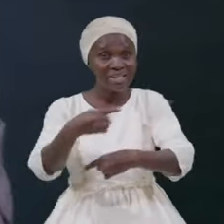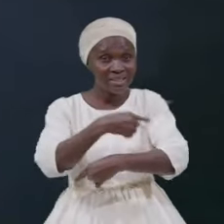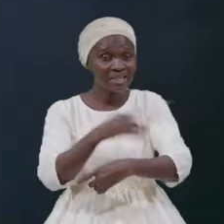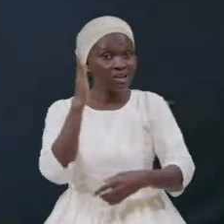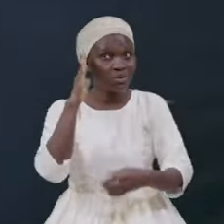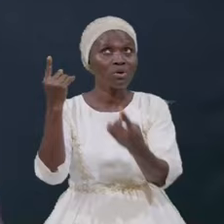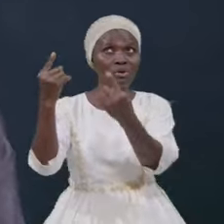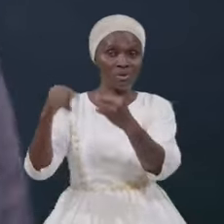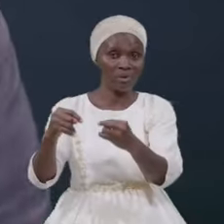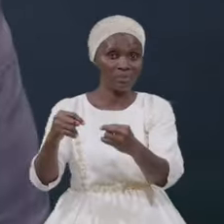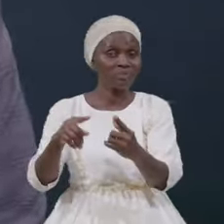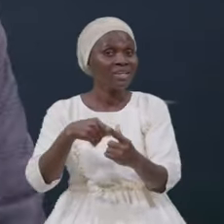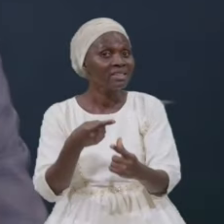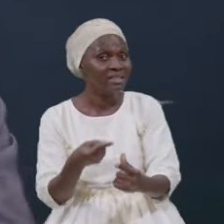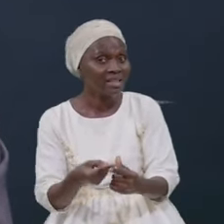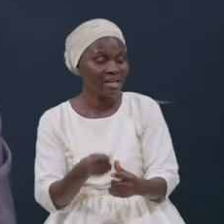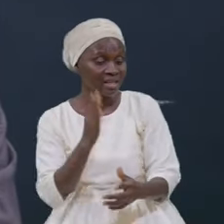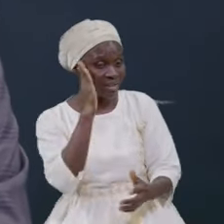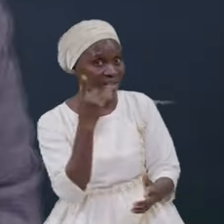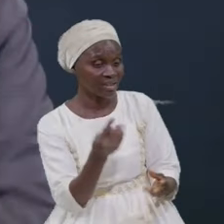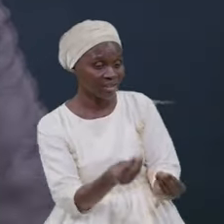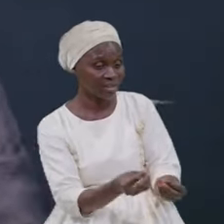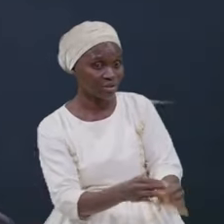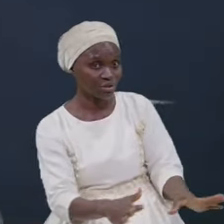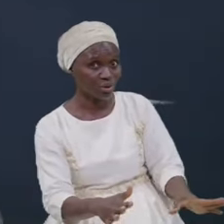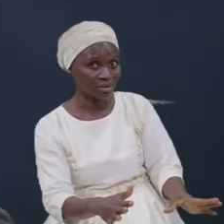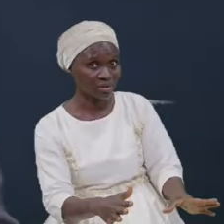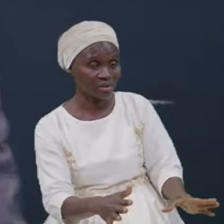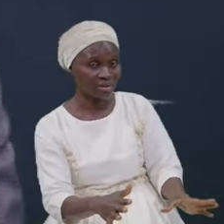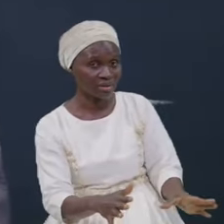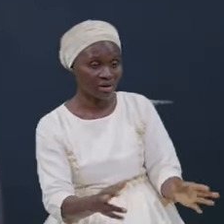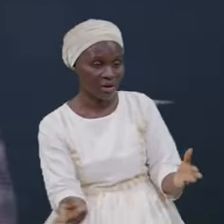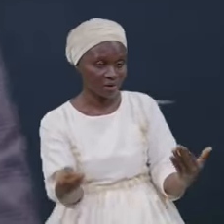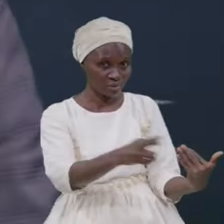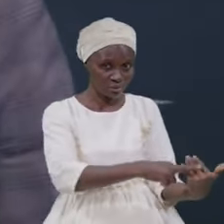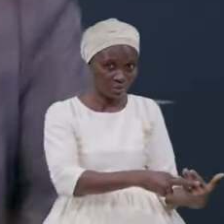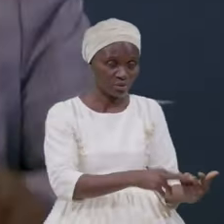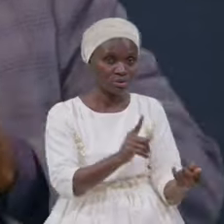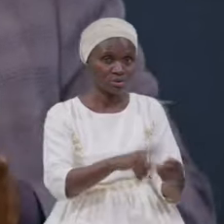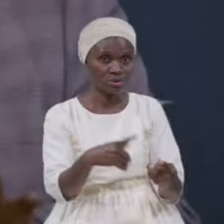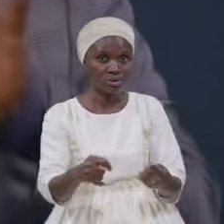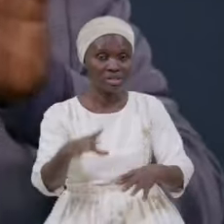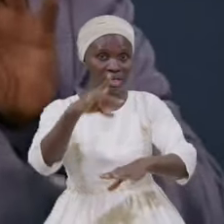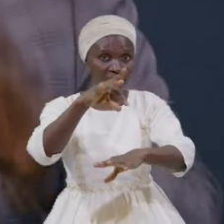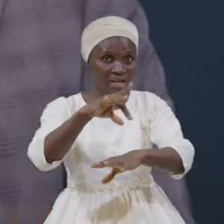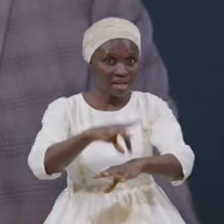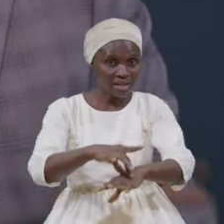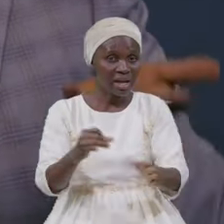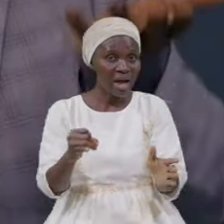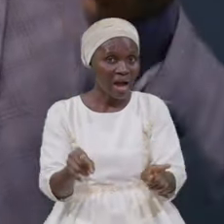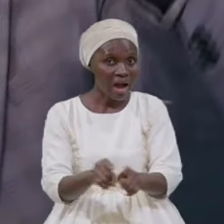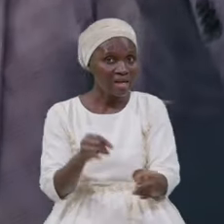Alors, la poussière retournera à la terre comme elle y était. Et que